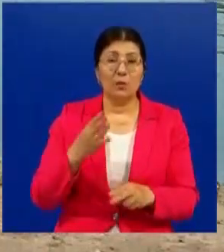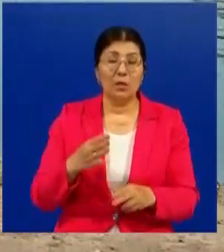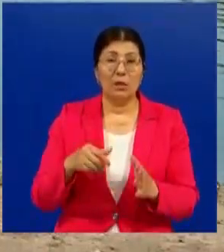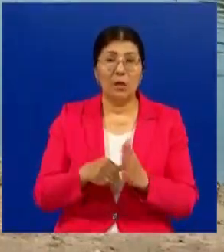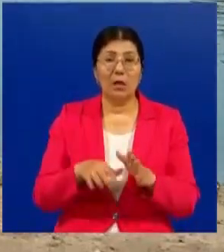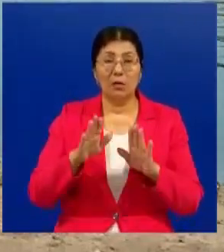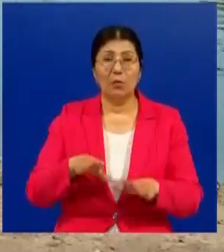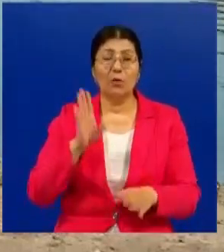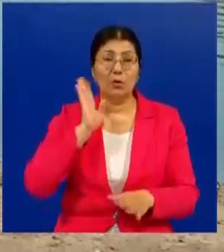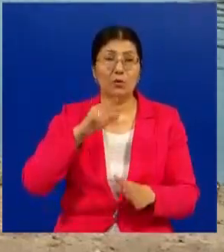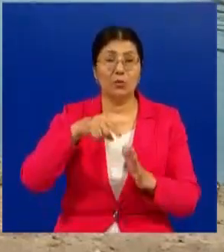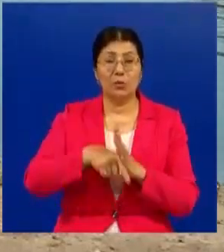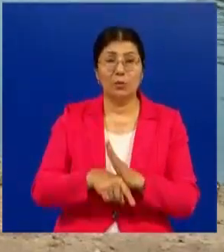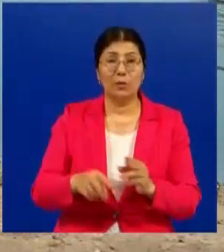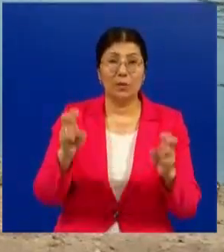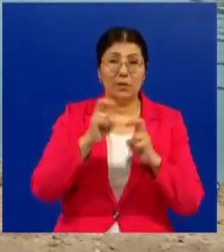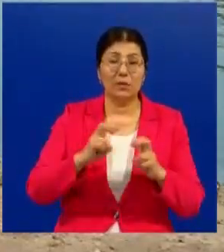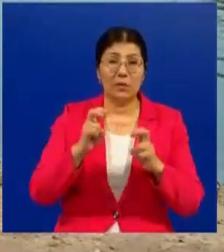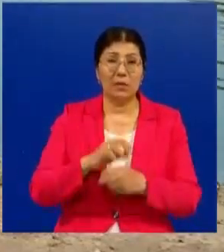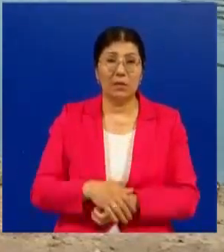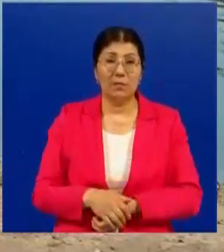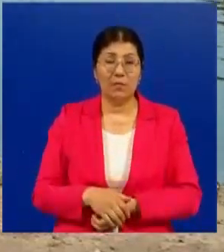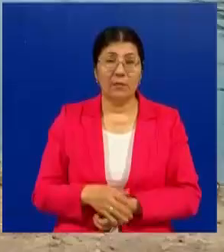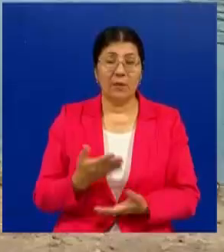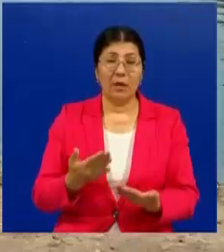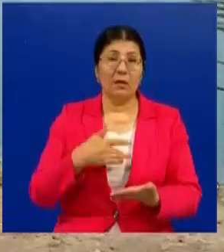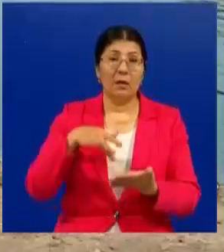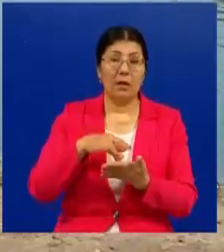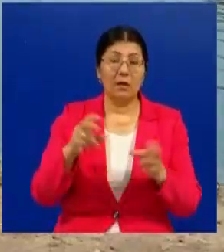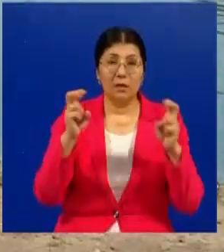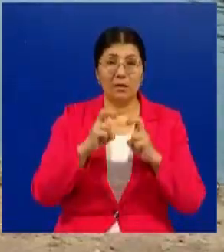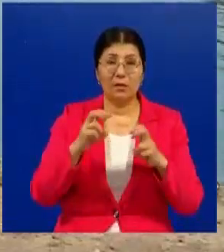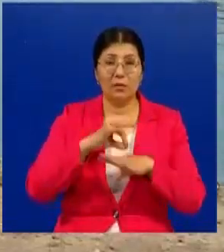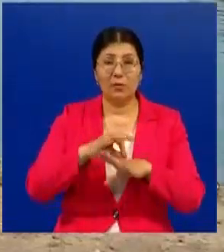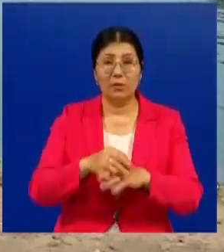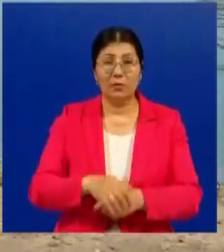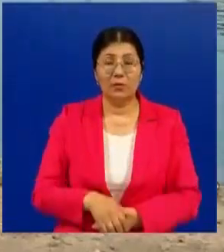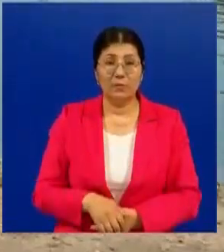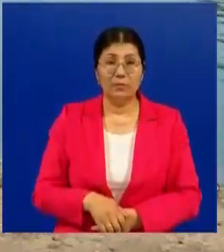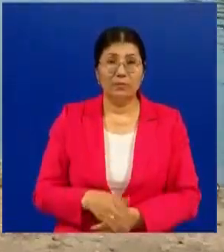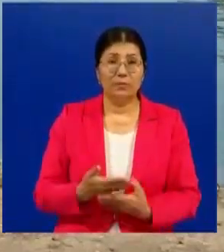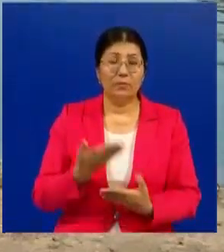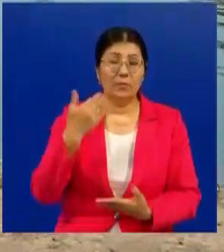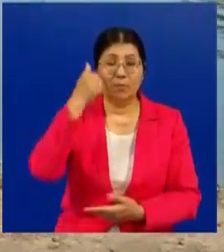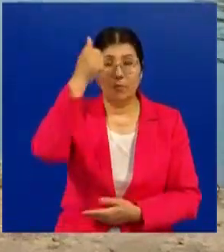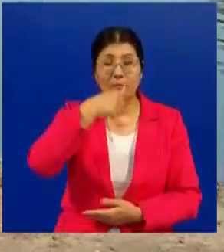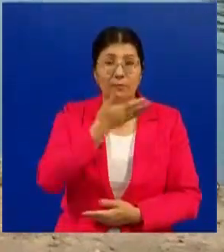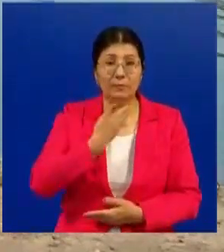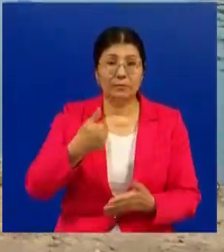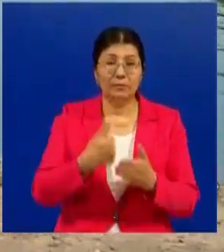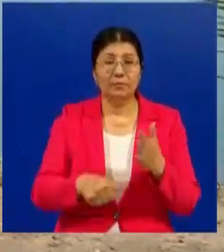тексерілді. Қазіргі уақытта қаланы тексеру жүргізіліп жатыр. Өткен